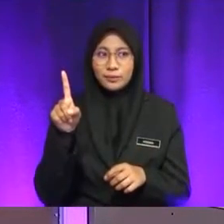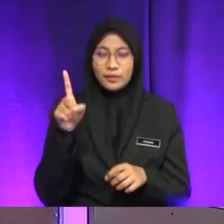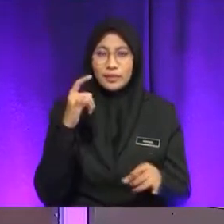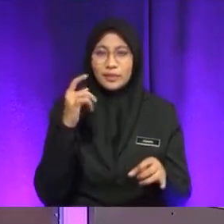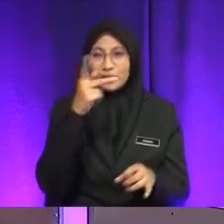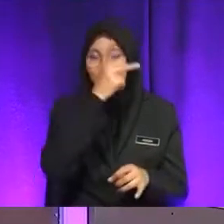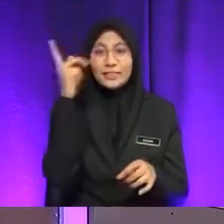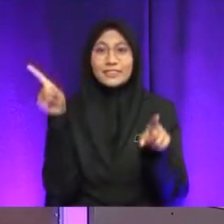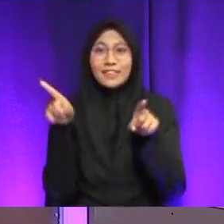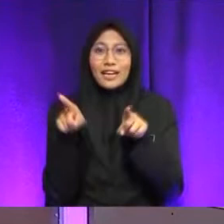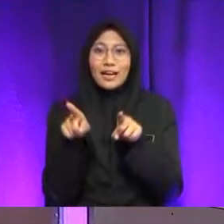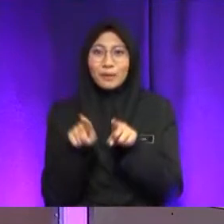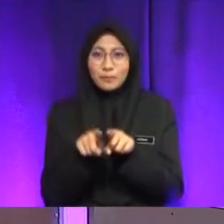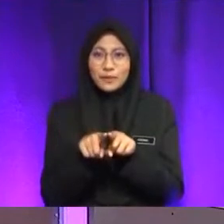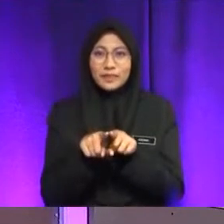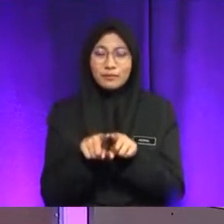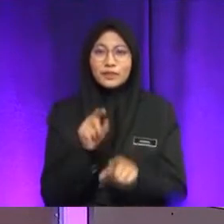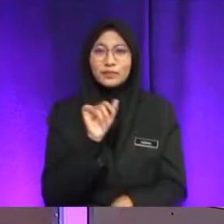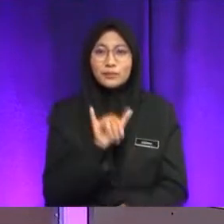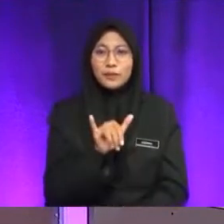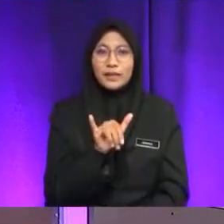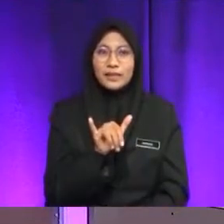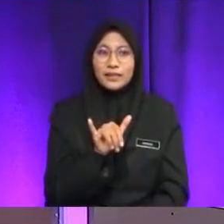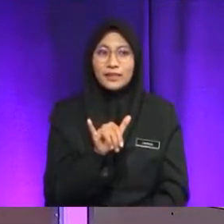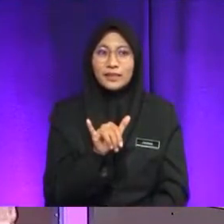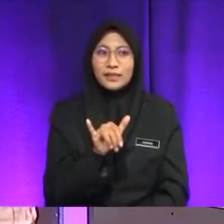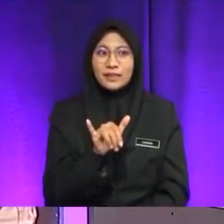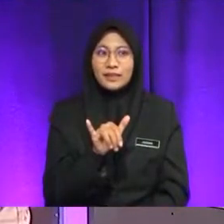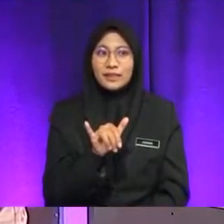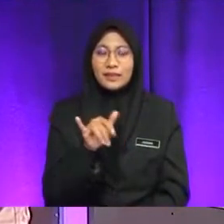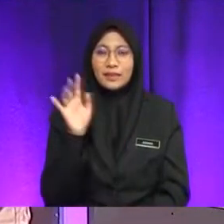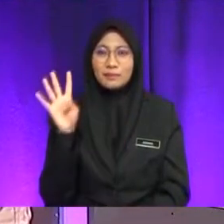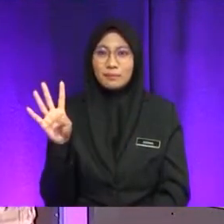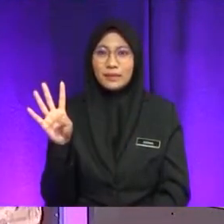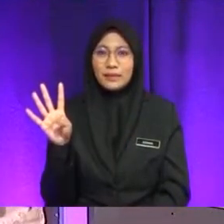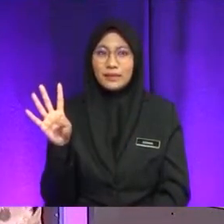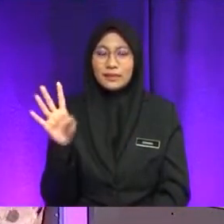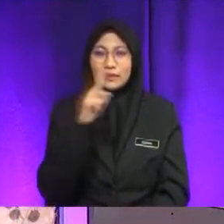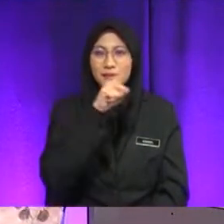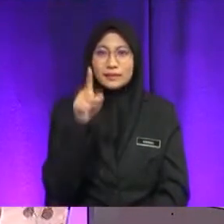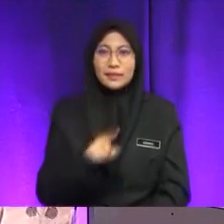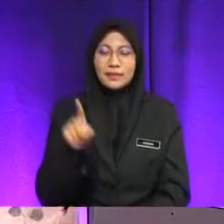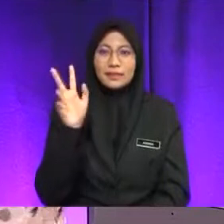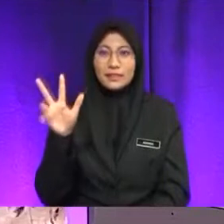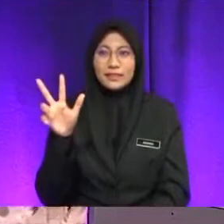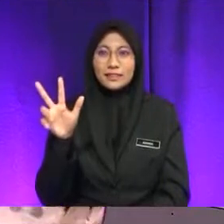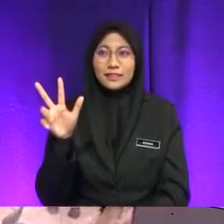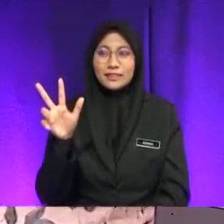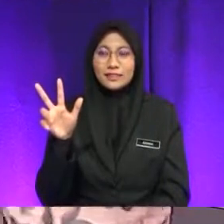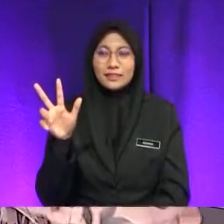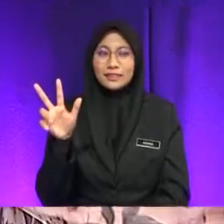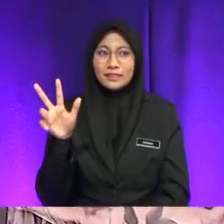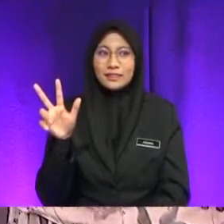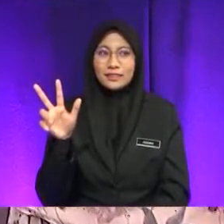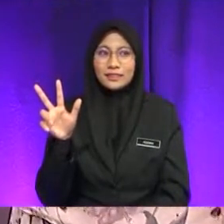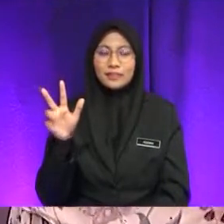kita betul Stanby Oke way automatic 4.dan Zai automatic tiga yang mana kan soalnya minta dalam bentuk nisbah